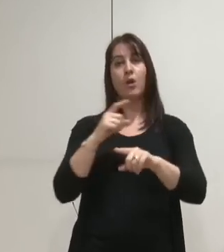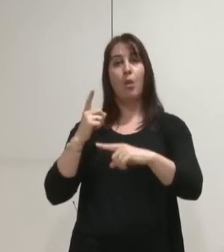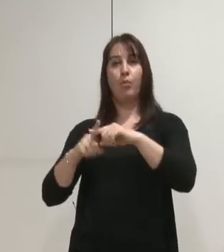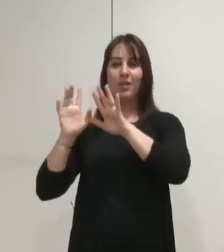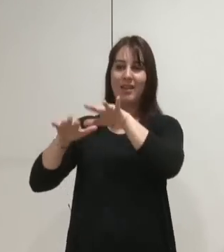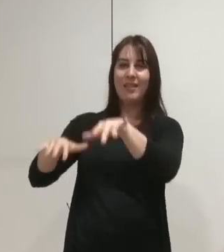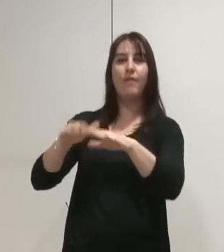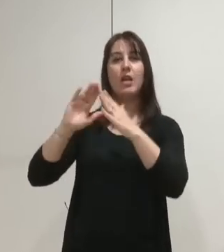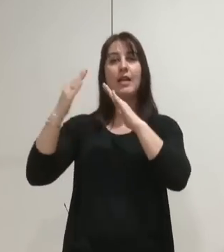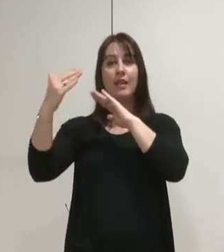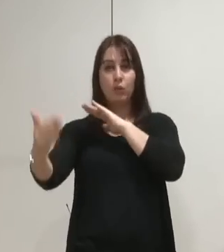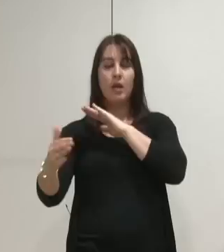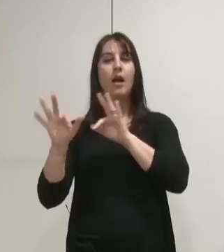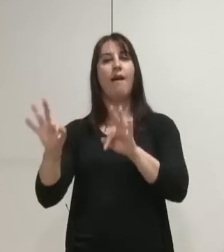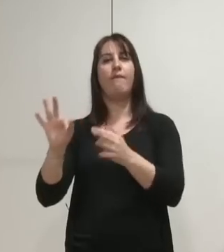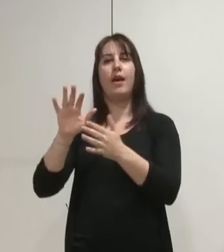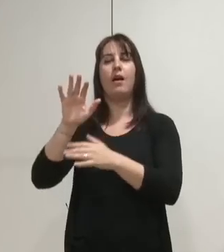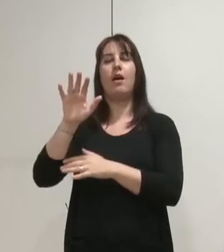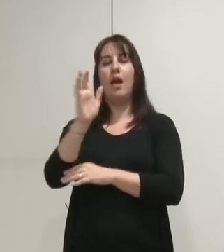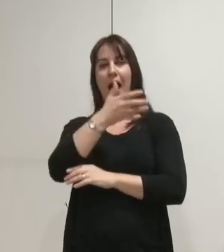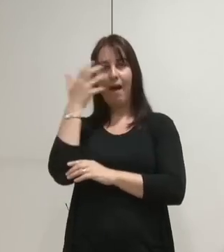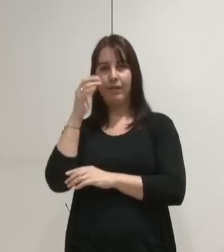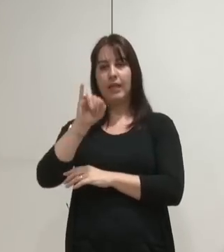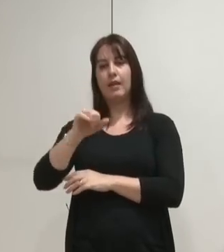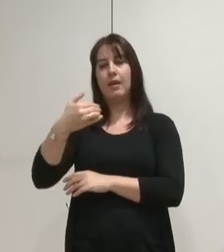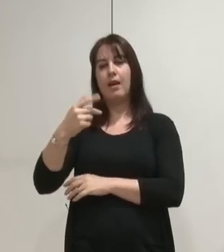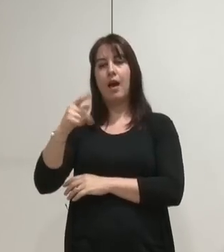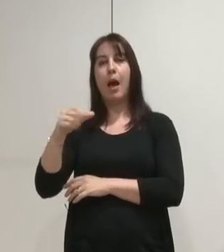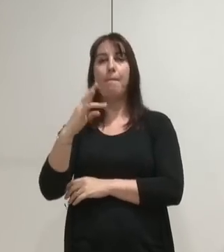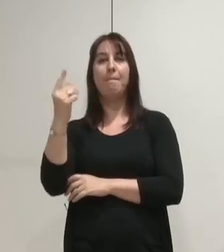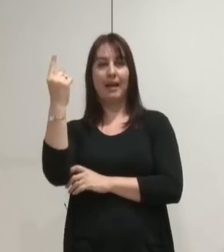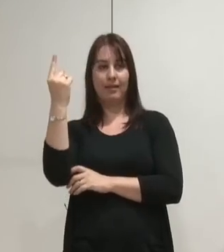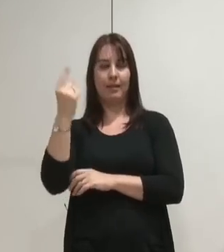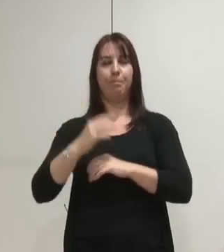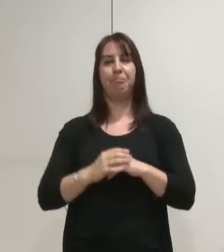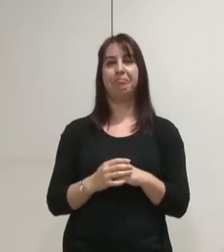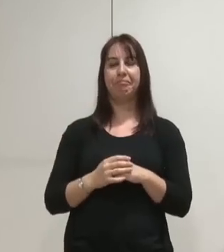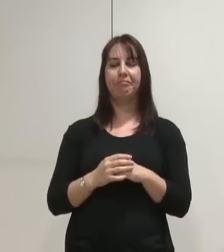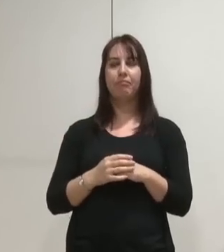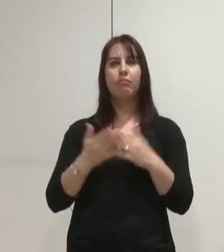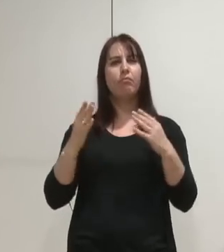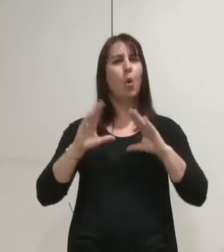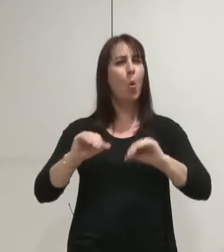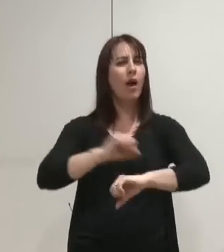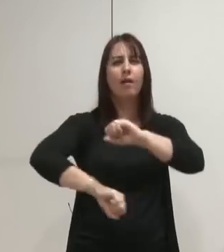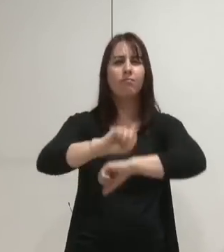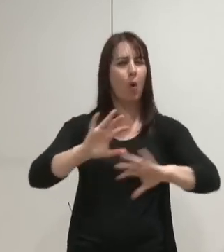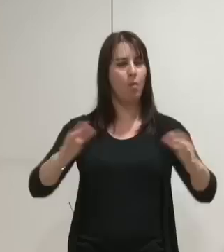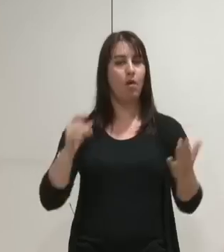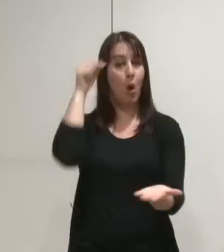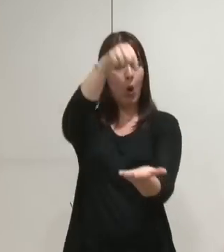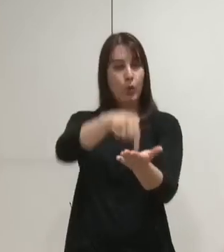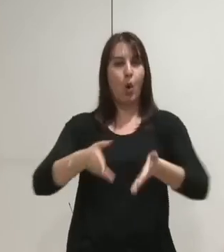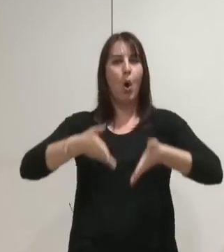collectif représenté par Afric impact alors concrètement que va-t-il se passer d'abord un le cours